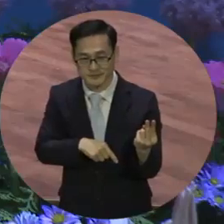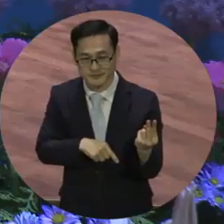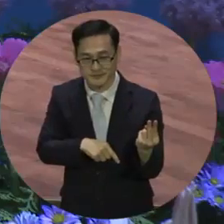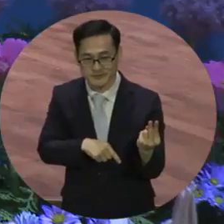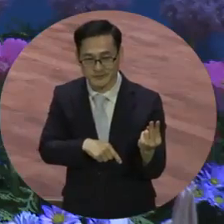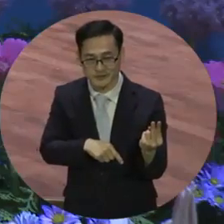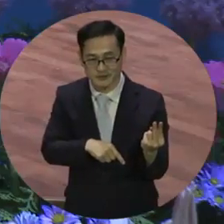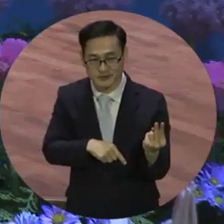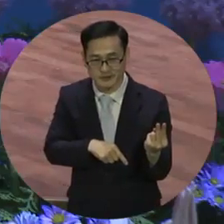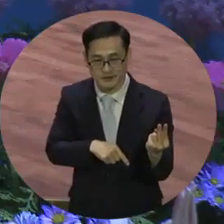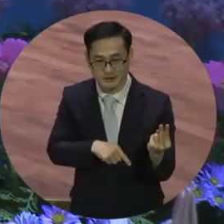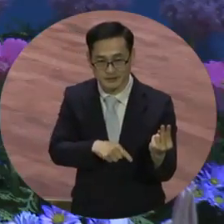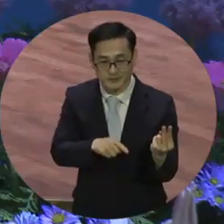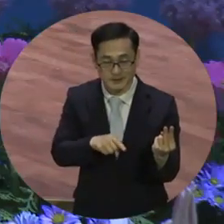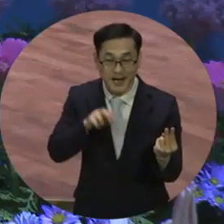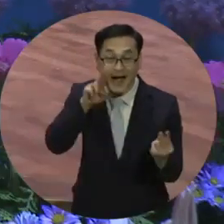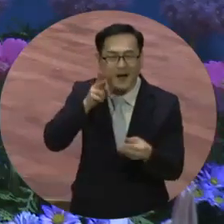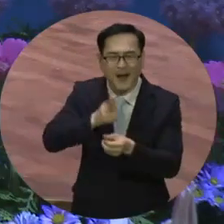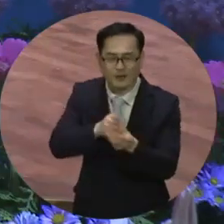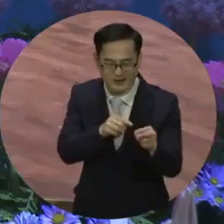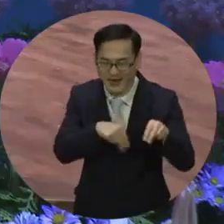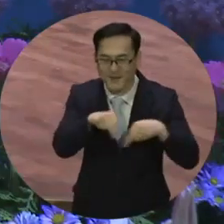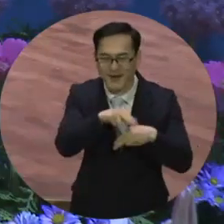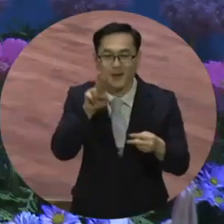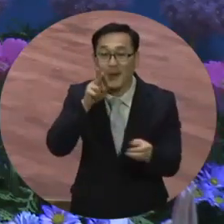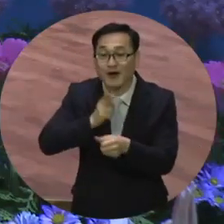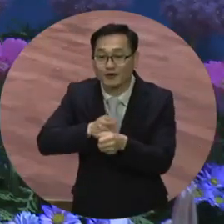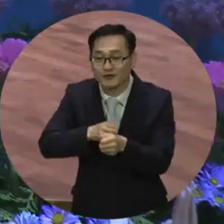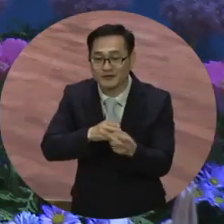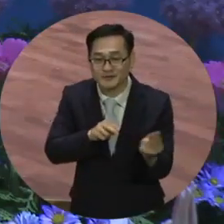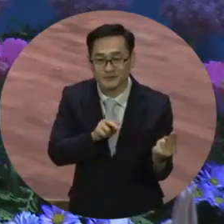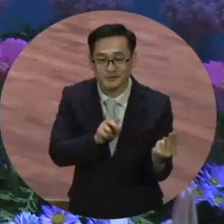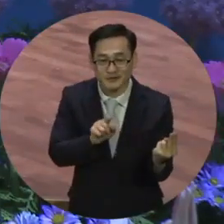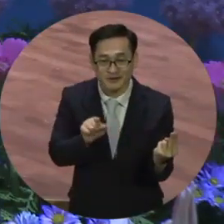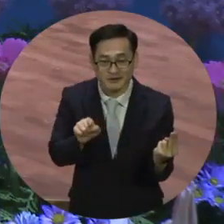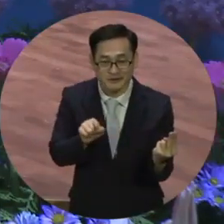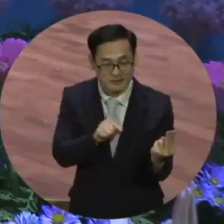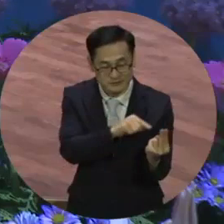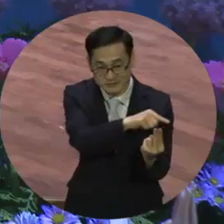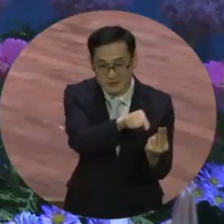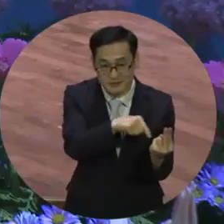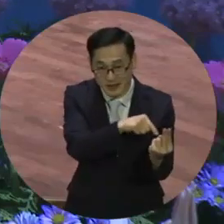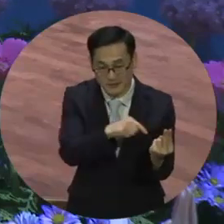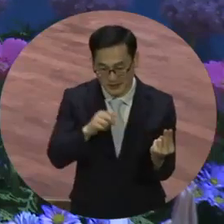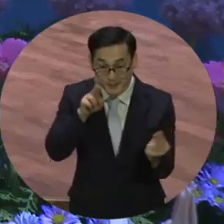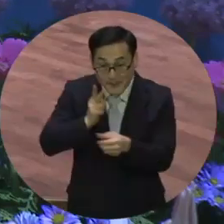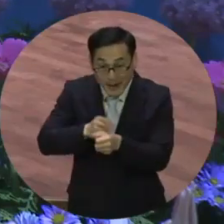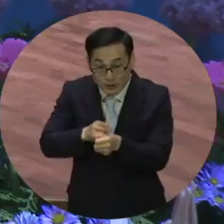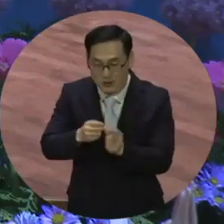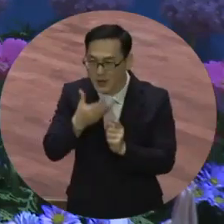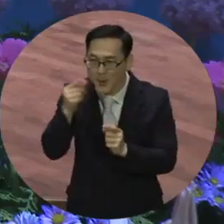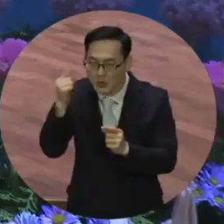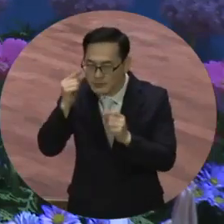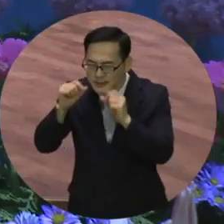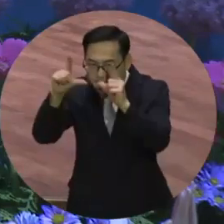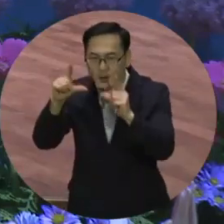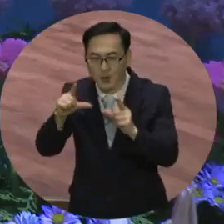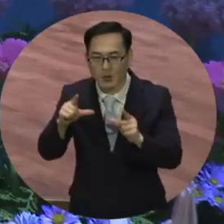그래서 평생 바울의 이 사역을 위해서 동역한 부부입니다.